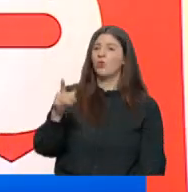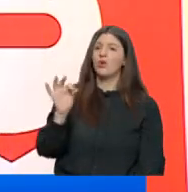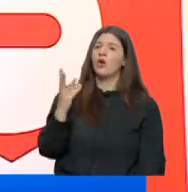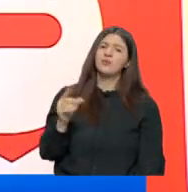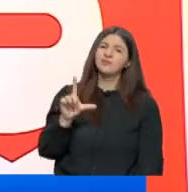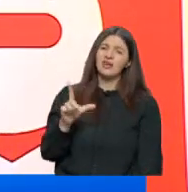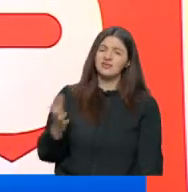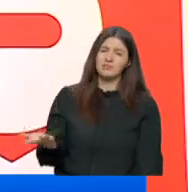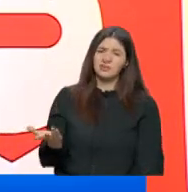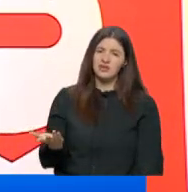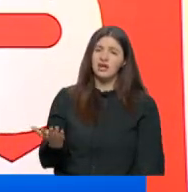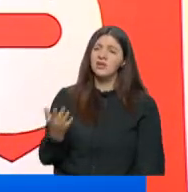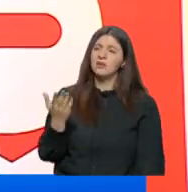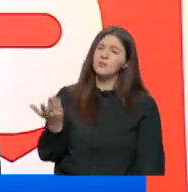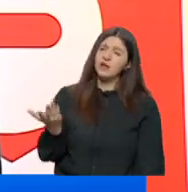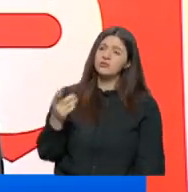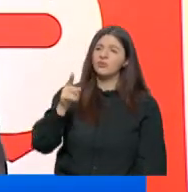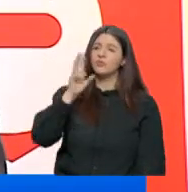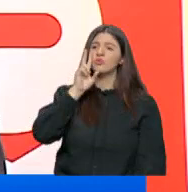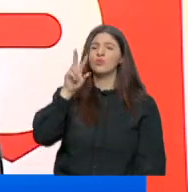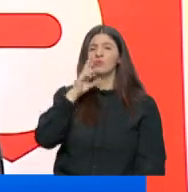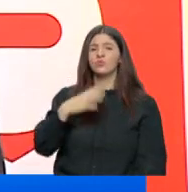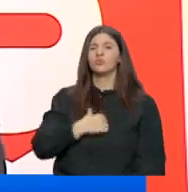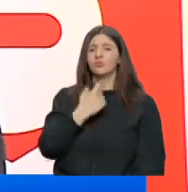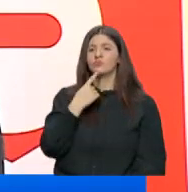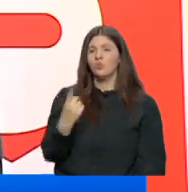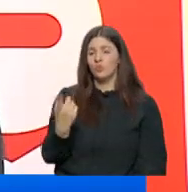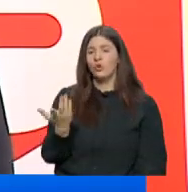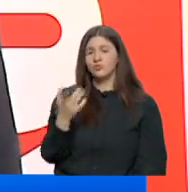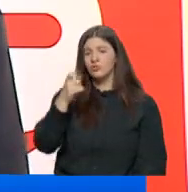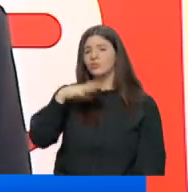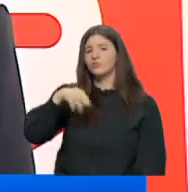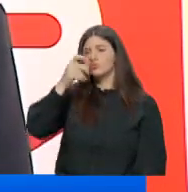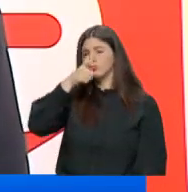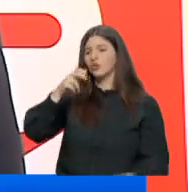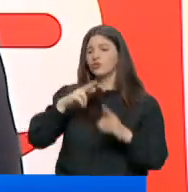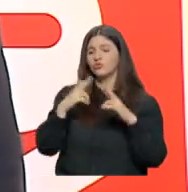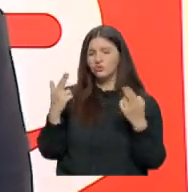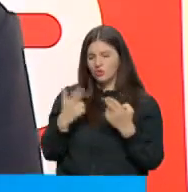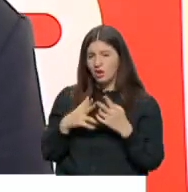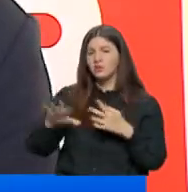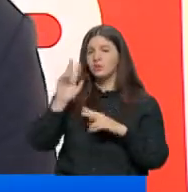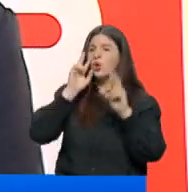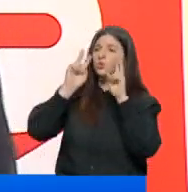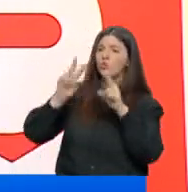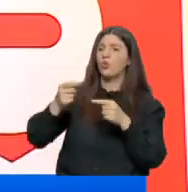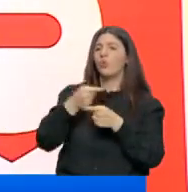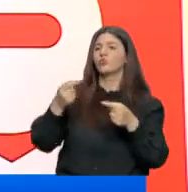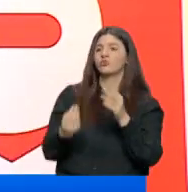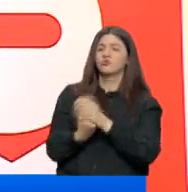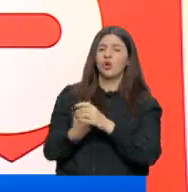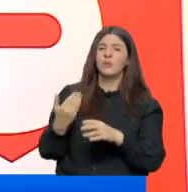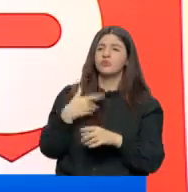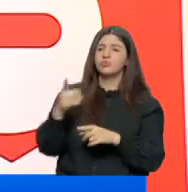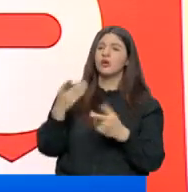olmaması gerekiyordu. Ama maalesef bu görüntüler, üzülerek söylüyorum, tüm Türkiye'nin dünyadaki görüntüsünü olumsuz yönde etkiliyor